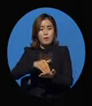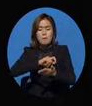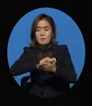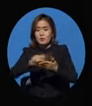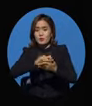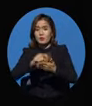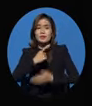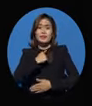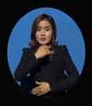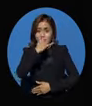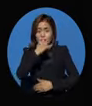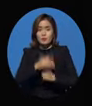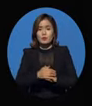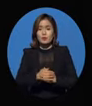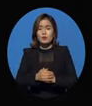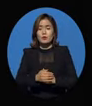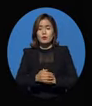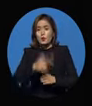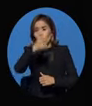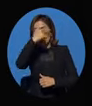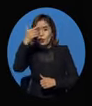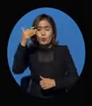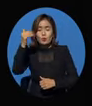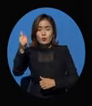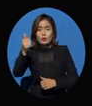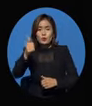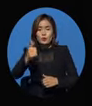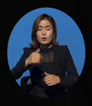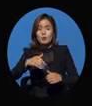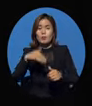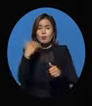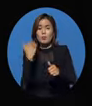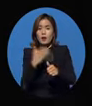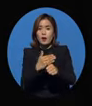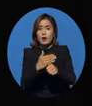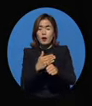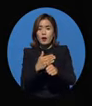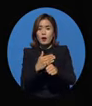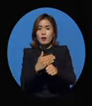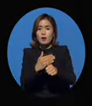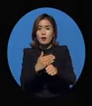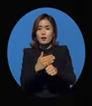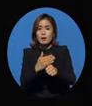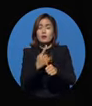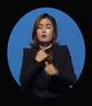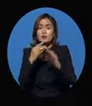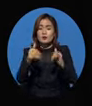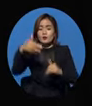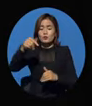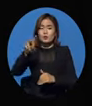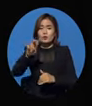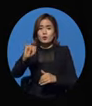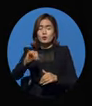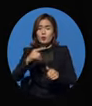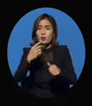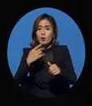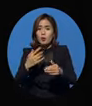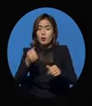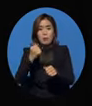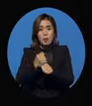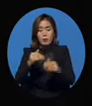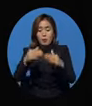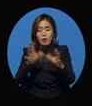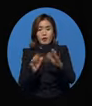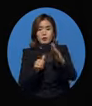겠습니다 그런 논리로 보면 노무현 하는게 찬 참여했던 추위에 당대표를 만들었고 이낙연 대표도 그때